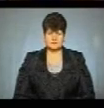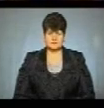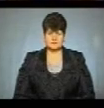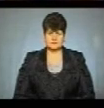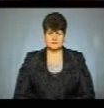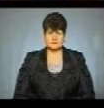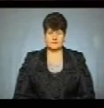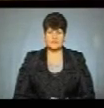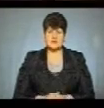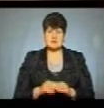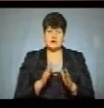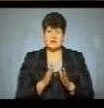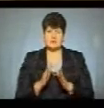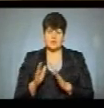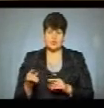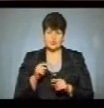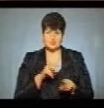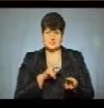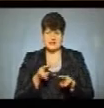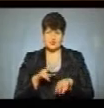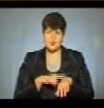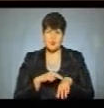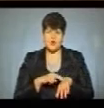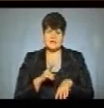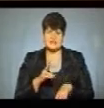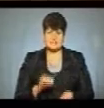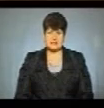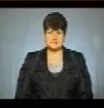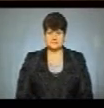Зазначу, за правопорядком тут стежать поліцейські.